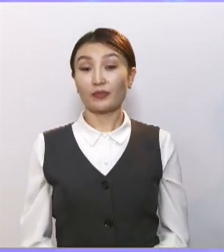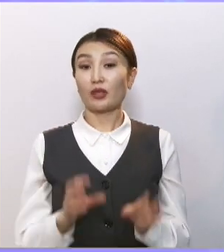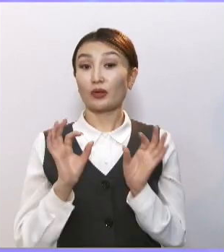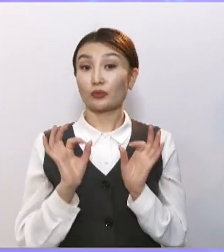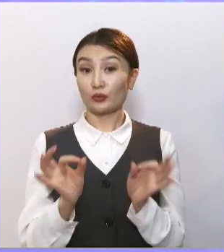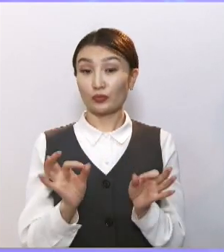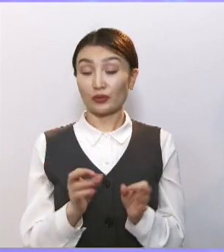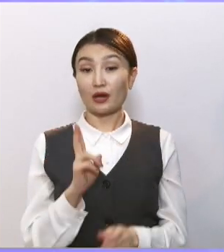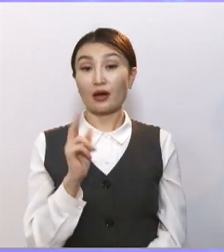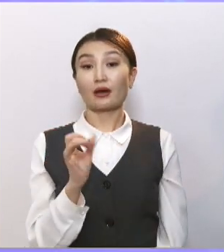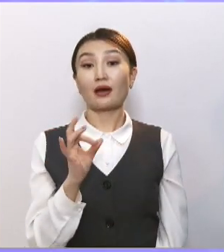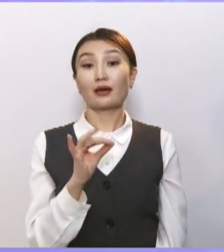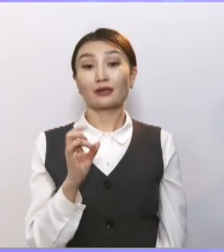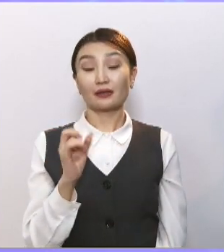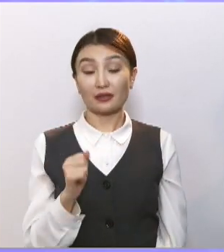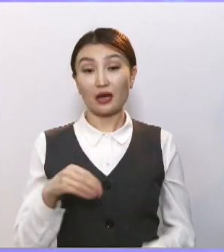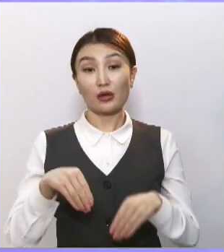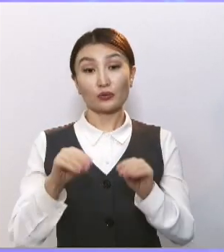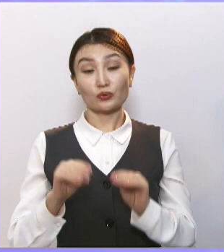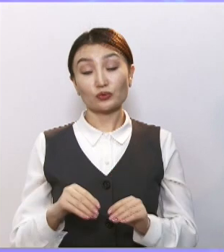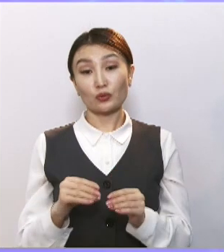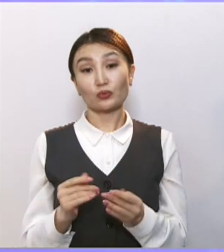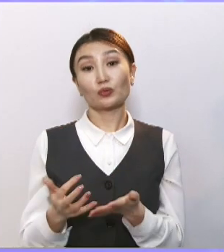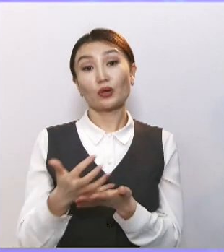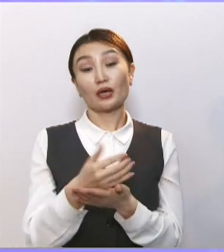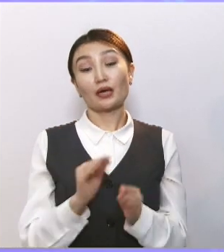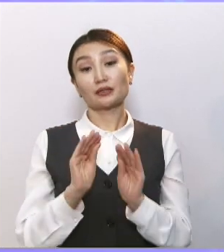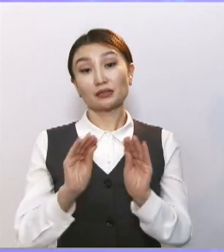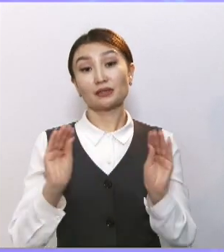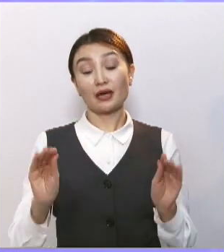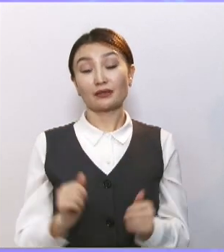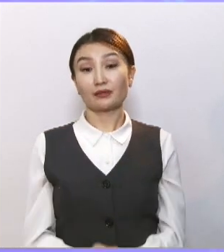Туура. Карина төшөгүн жыйнайт.